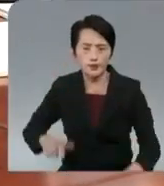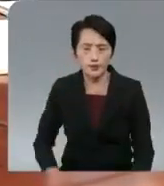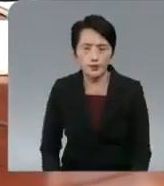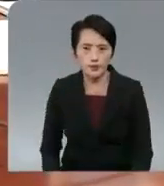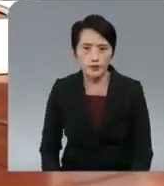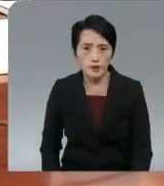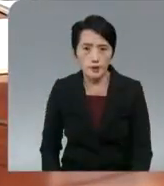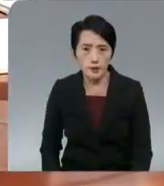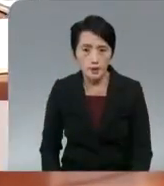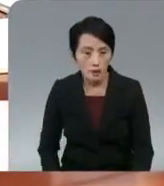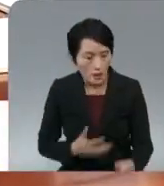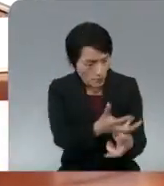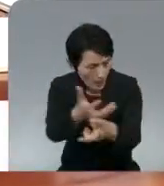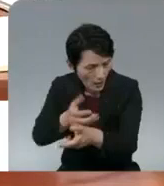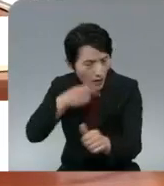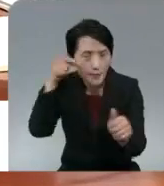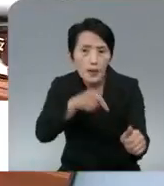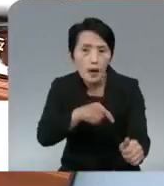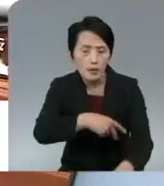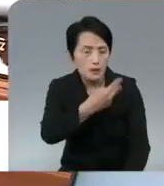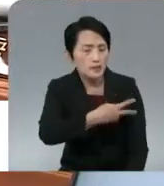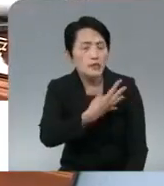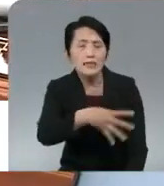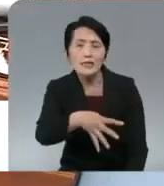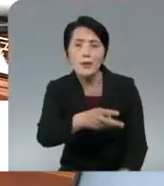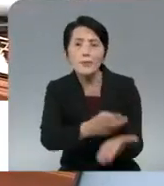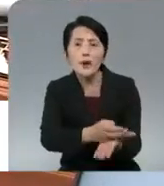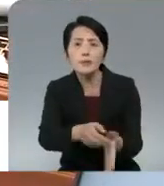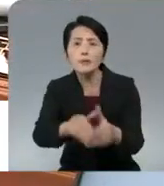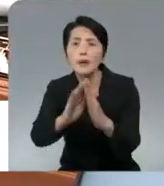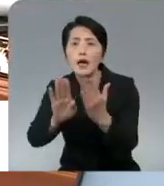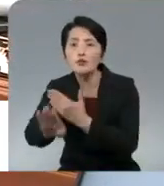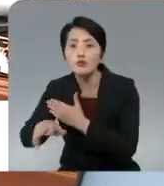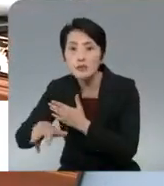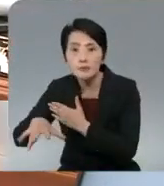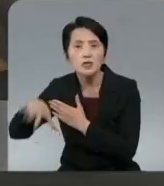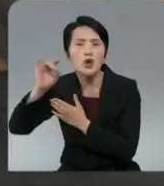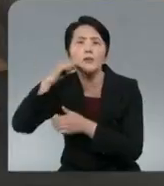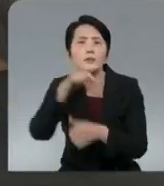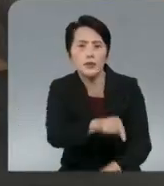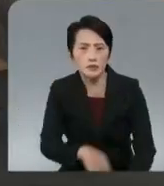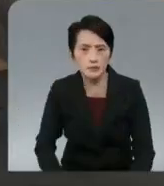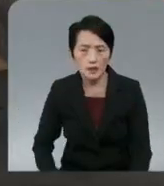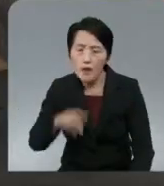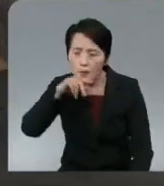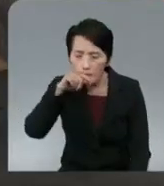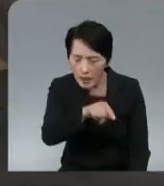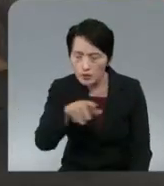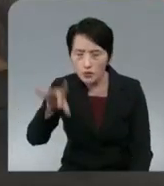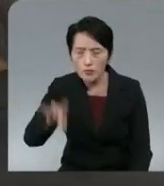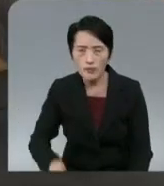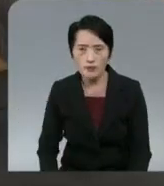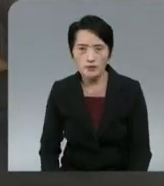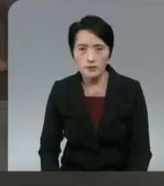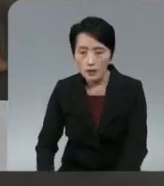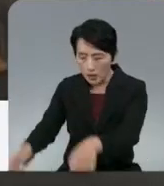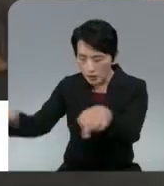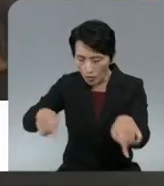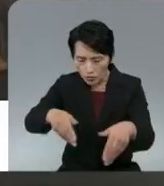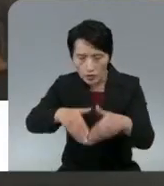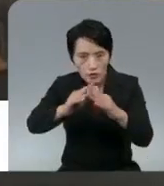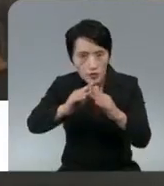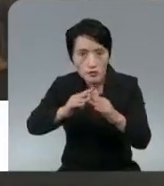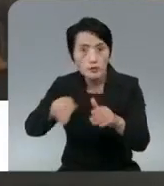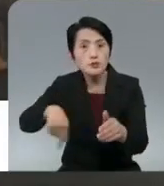maintenant 6 jours, une première depuis l'établissement en 2004 de la loi concernée. La décision a été